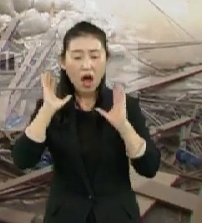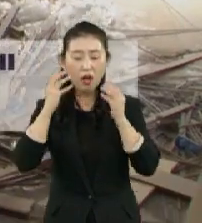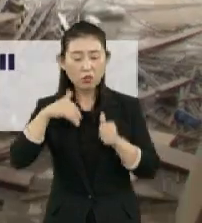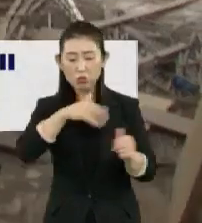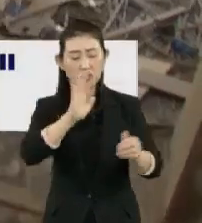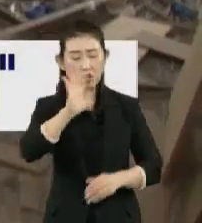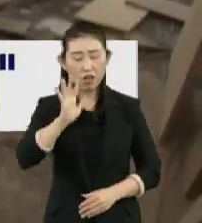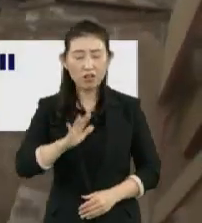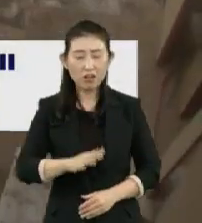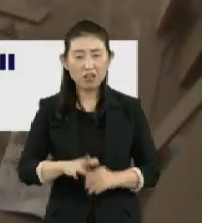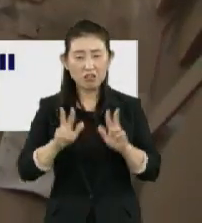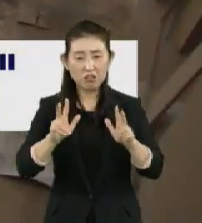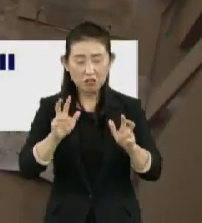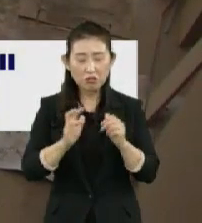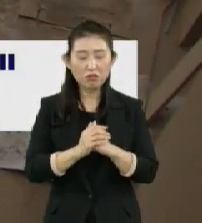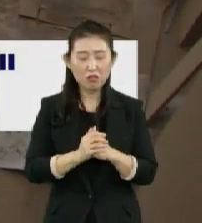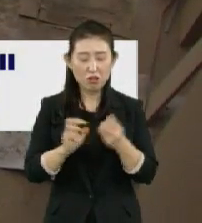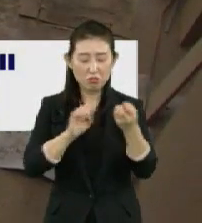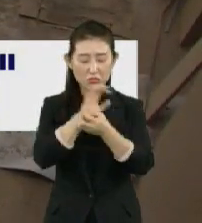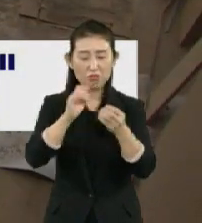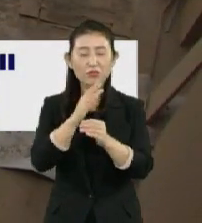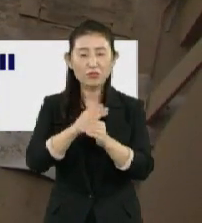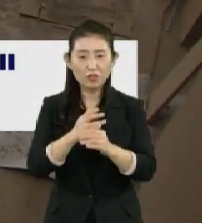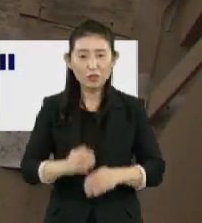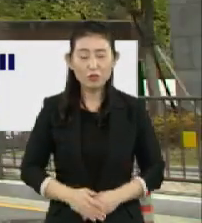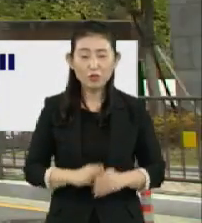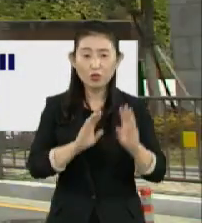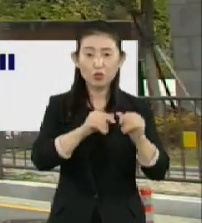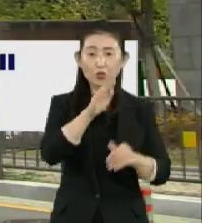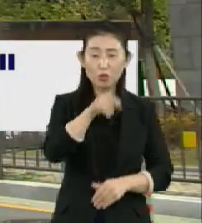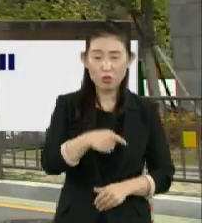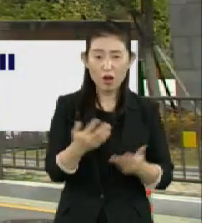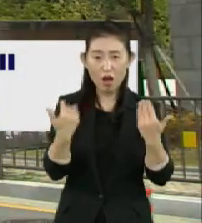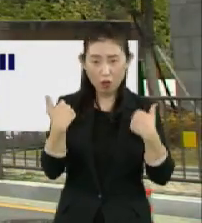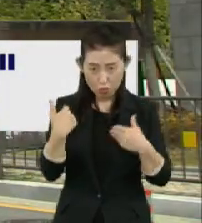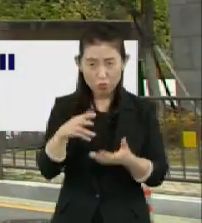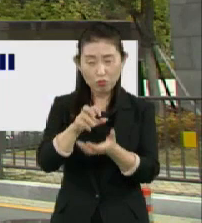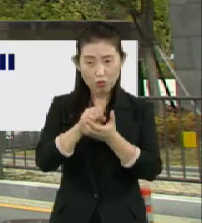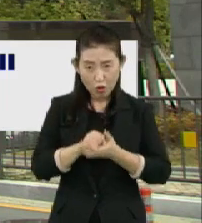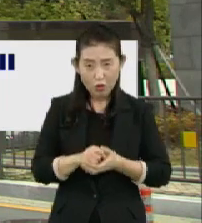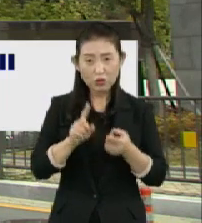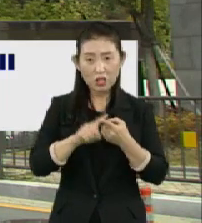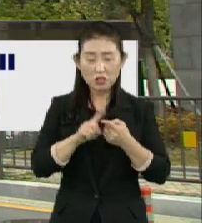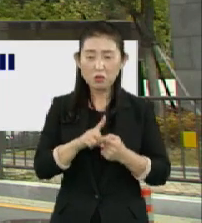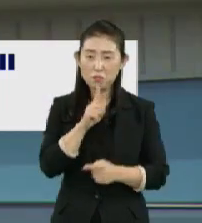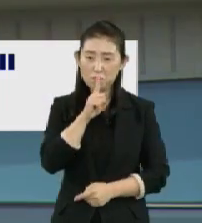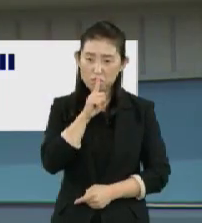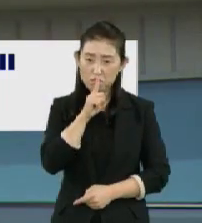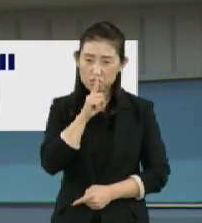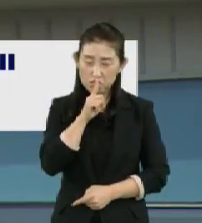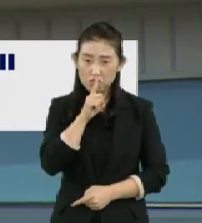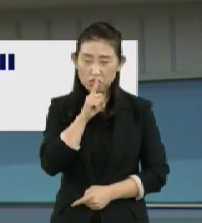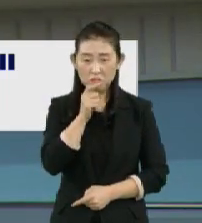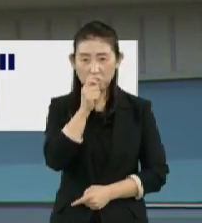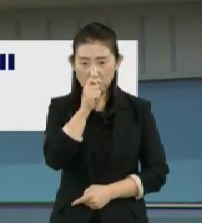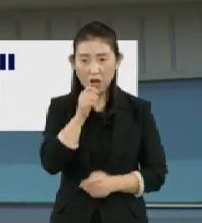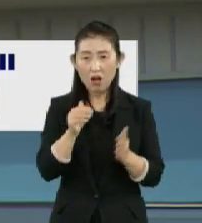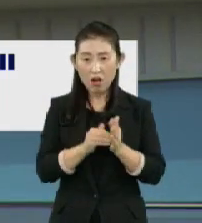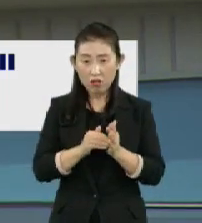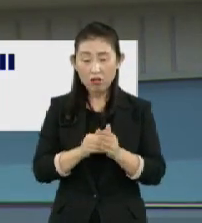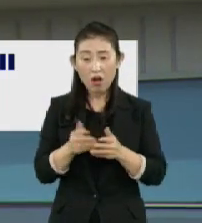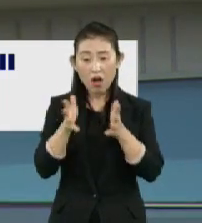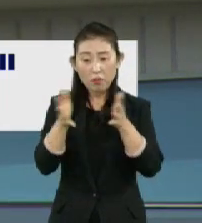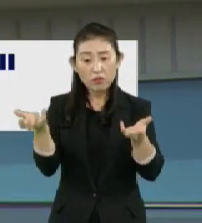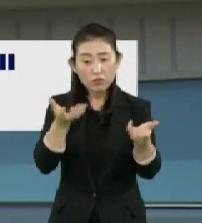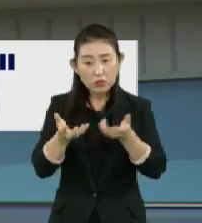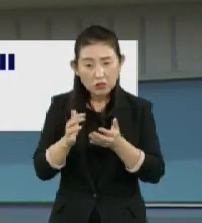밝혀 난감한 상태입니다. 국토부는 학교용지 수용 여부에 대해선 입을 다문 채 아파트 입주